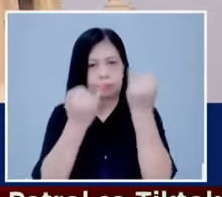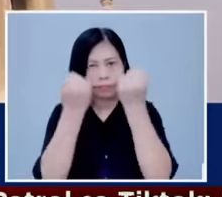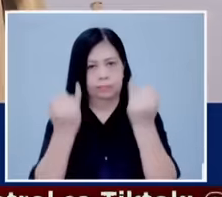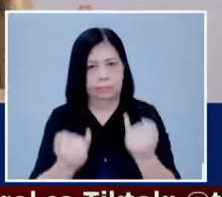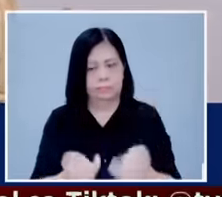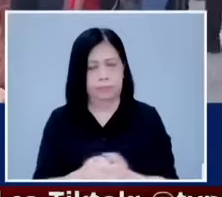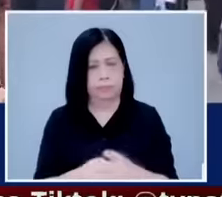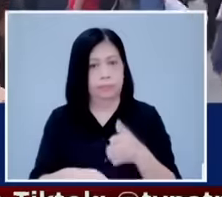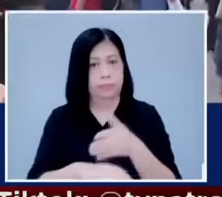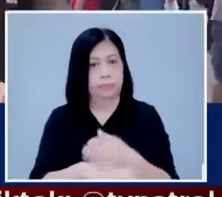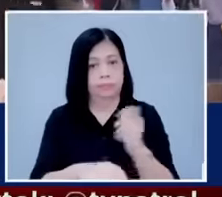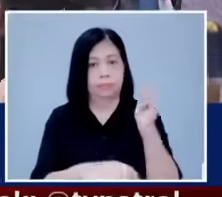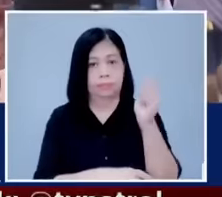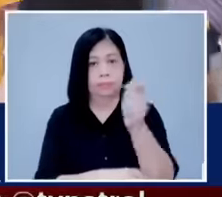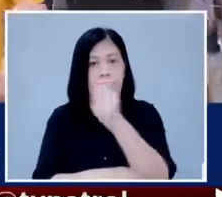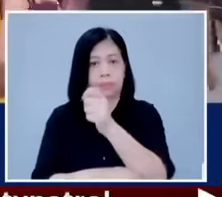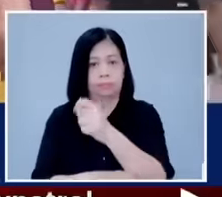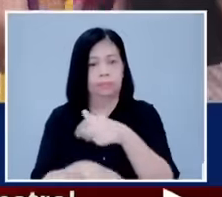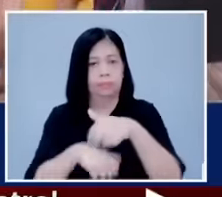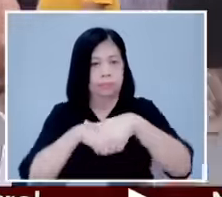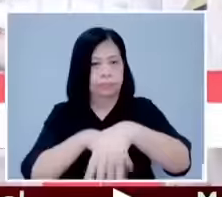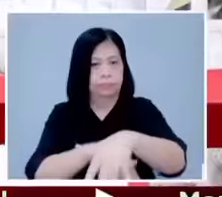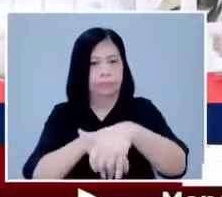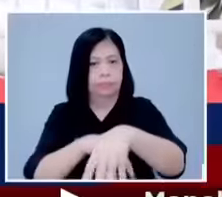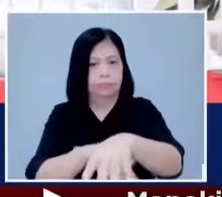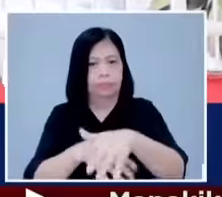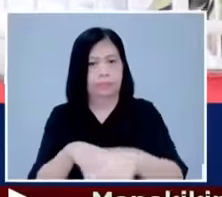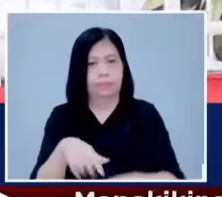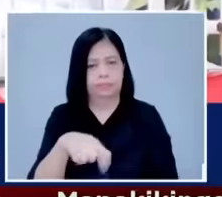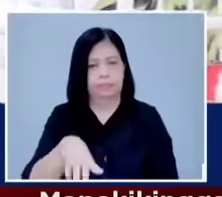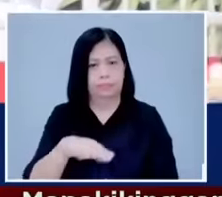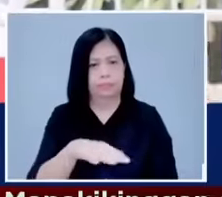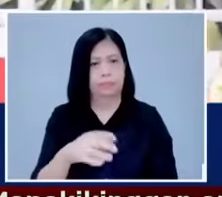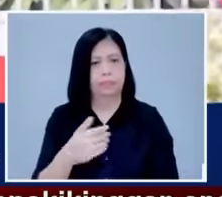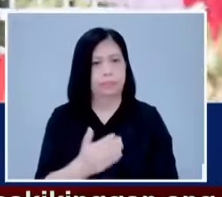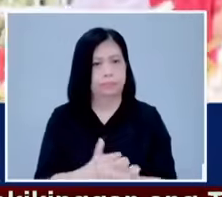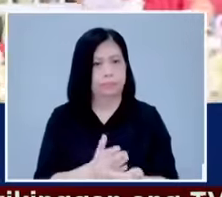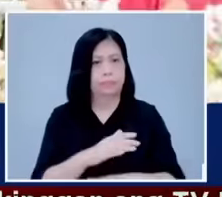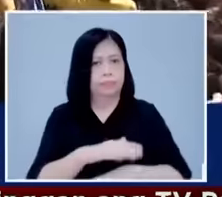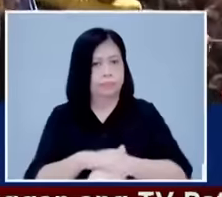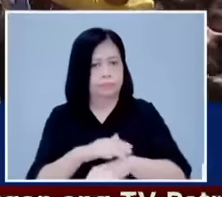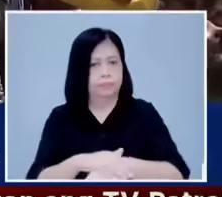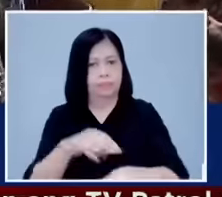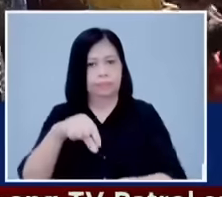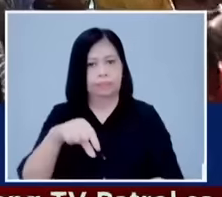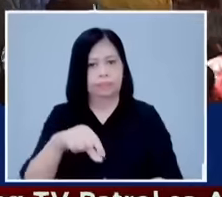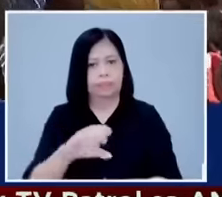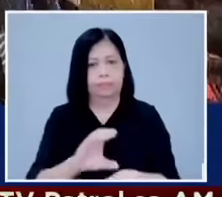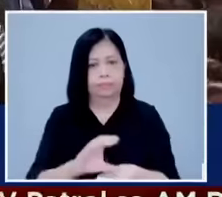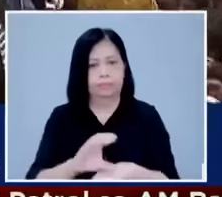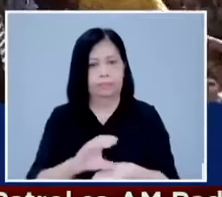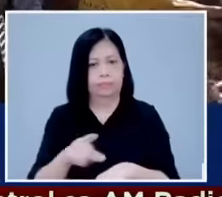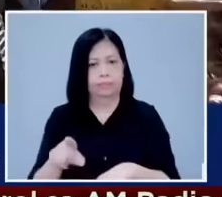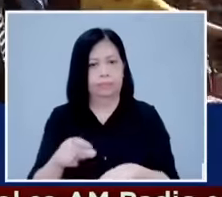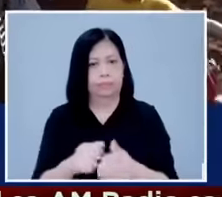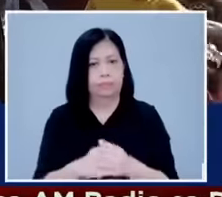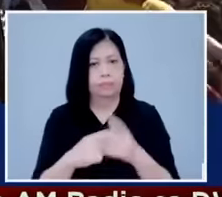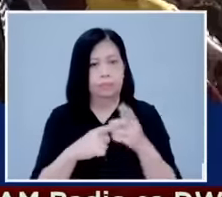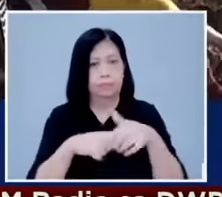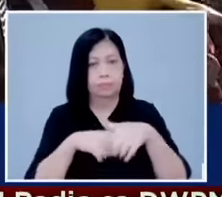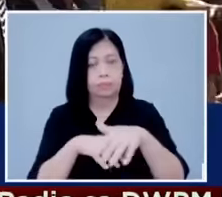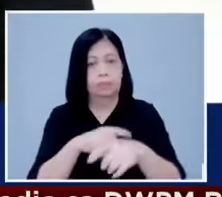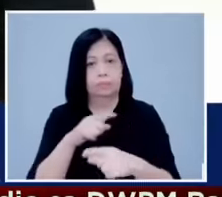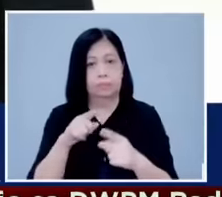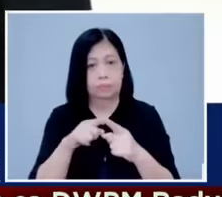ang pagbabasbas, iprenosisyon ang mga replika. May mga paalala naman ng Quiapo Church sa mga deboto para sa traslasyon sa